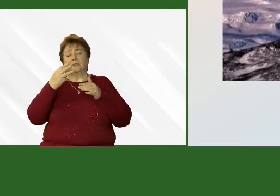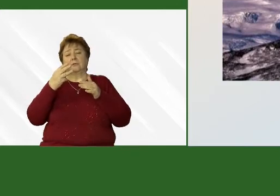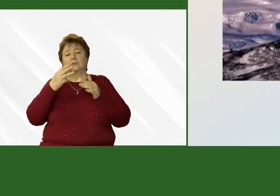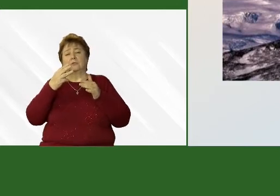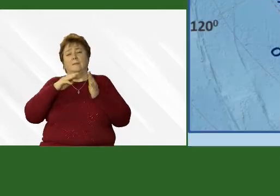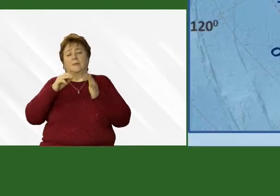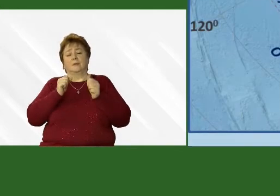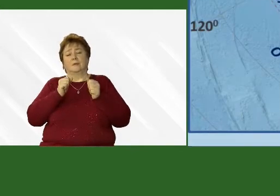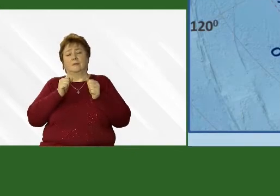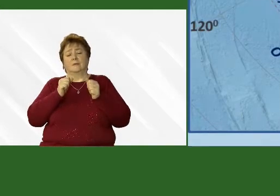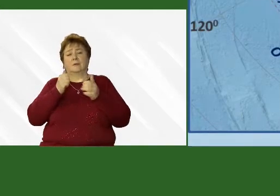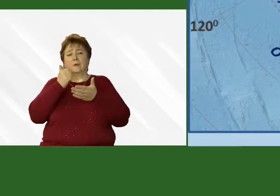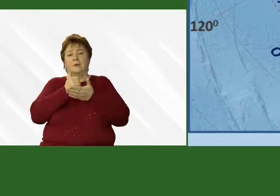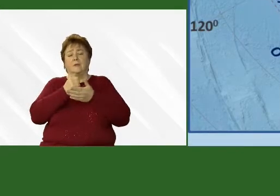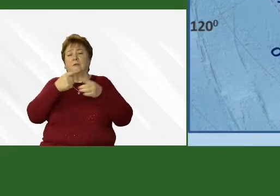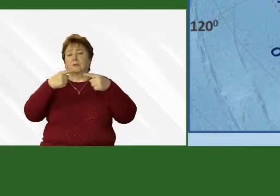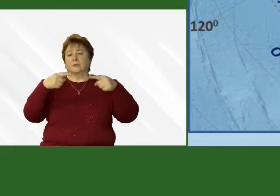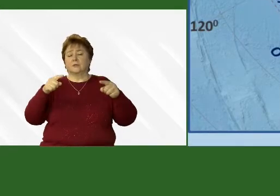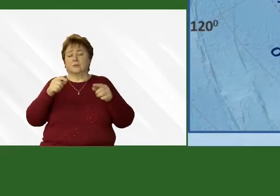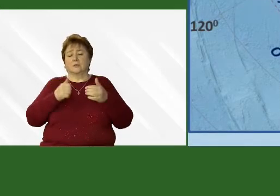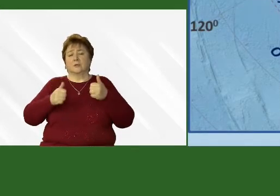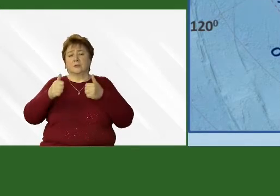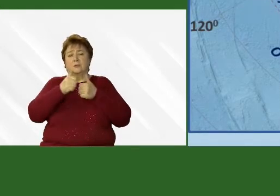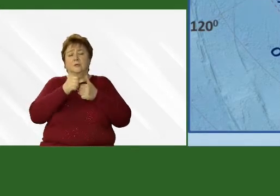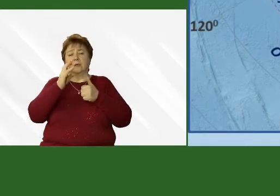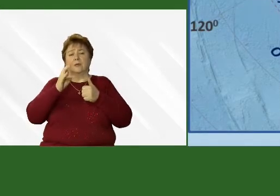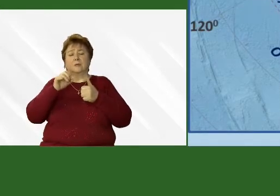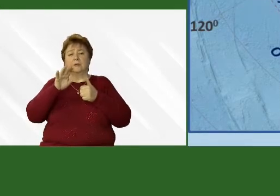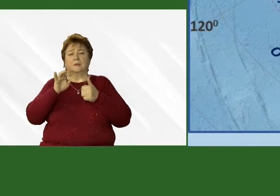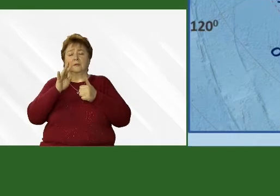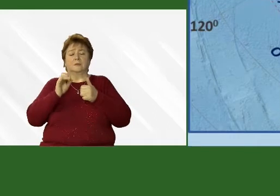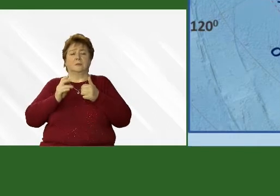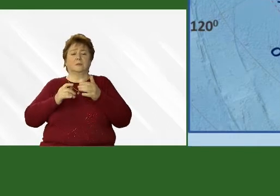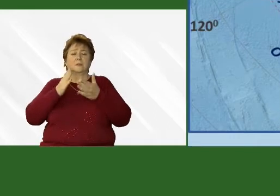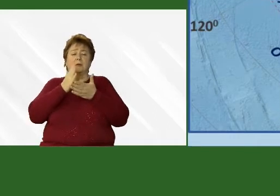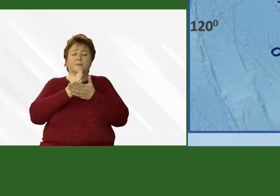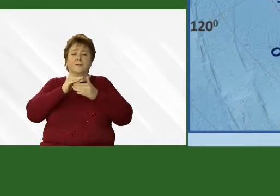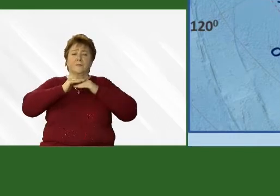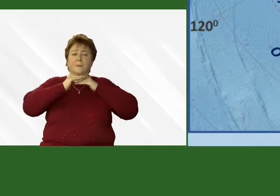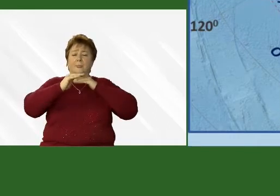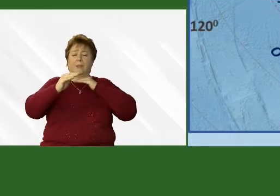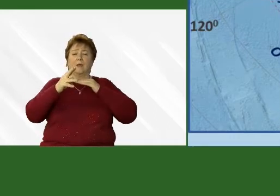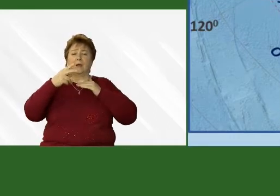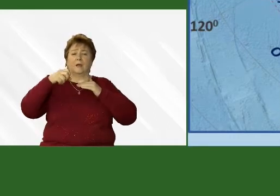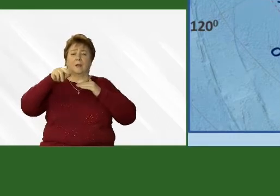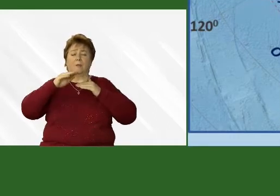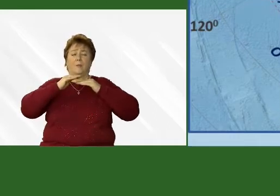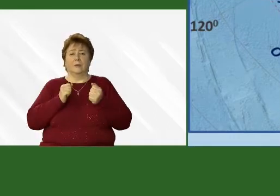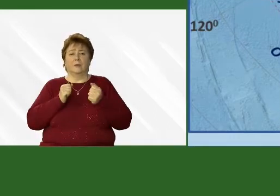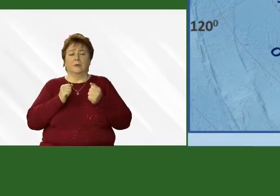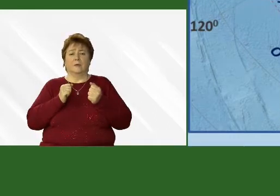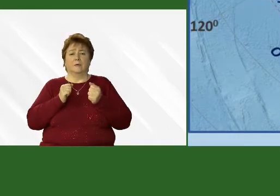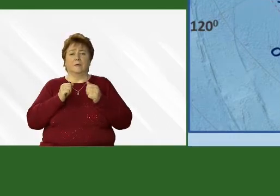3794 метра. Главная отличительная особенность Антарктиды – наличие на ее поверхности ледникового